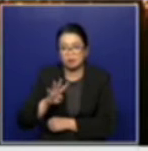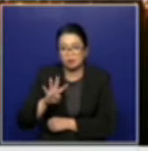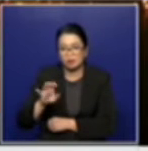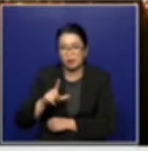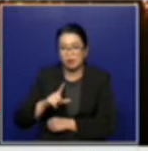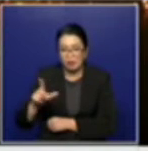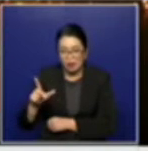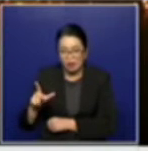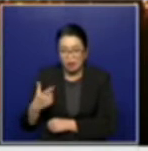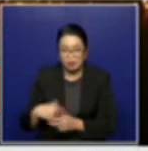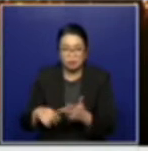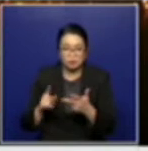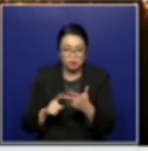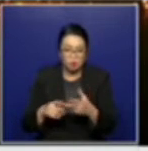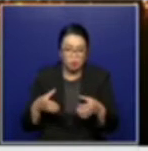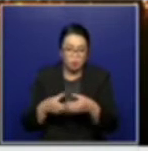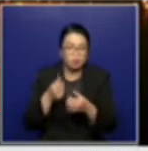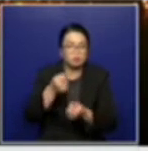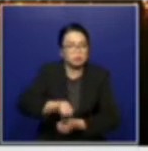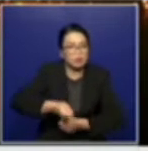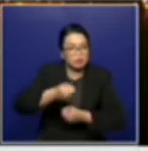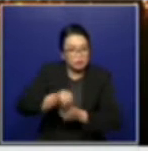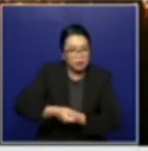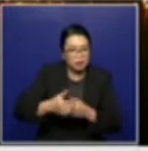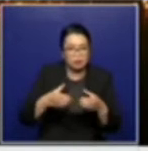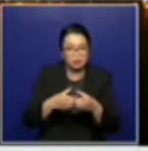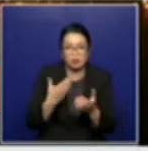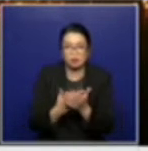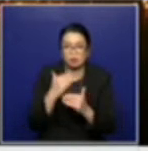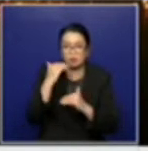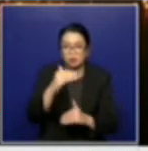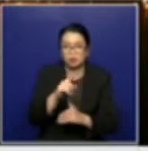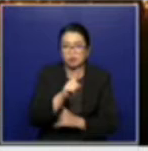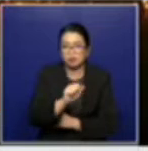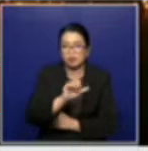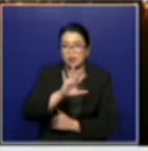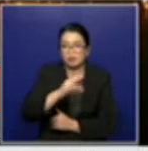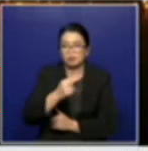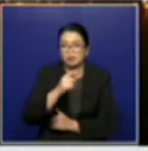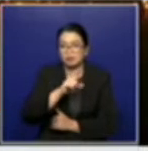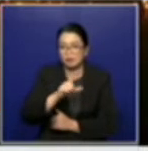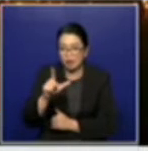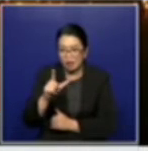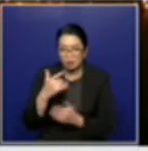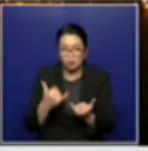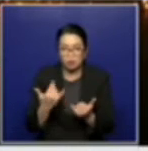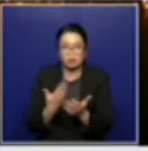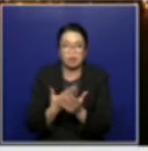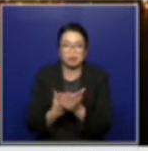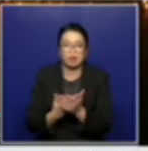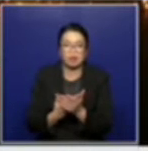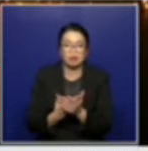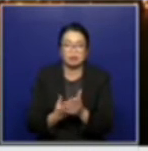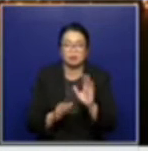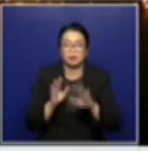พื่อพี่น้องภาคการเกษตรนั้นใช้วงเงินอยู่ 150,000 ล้านวันนี้ใช้จ่ายไปเพียง